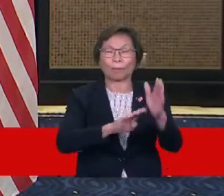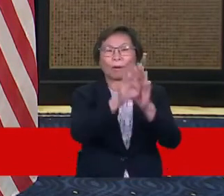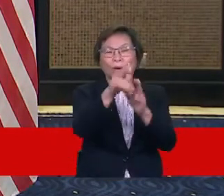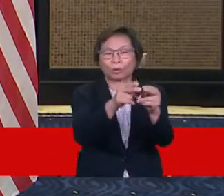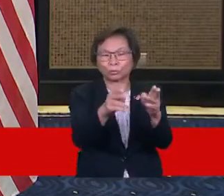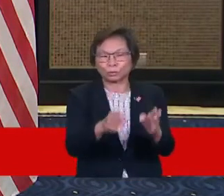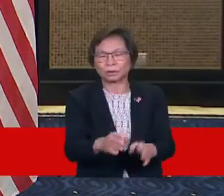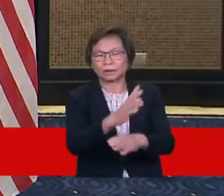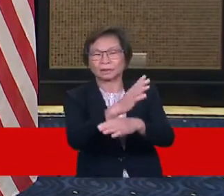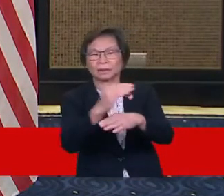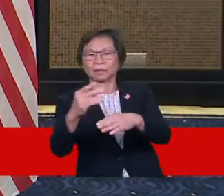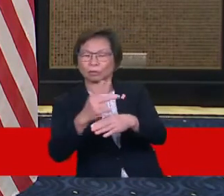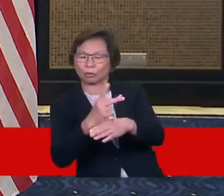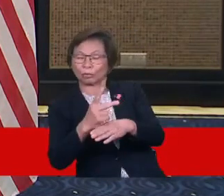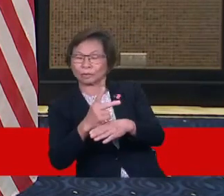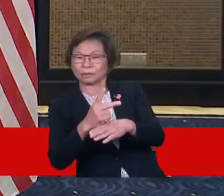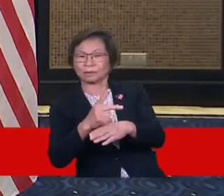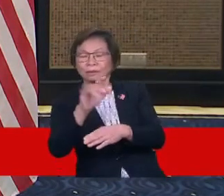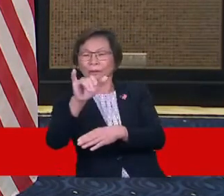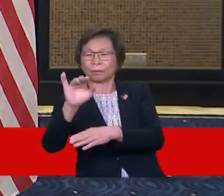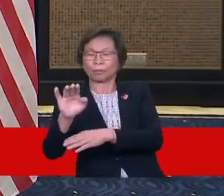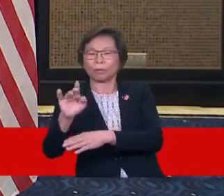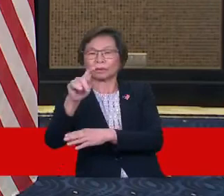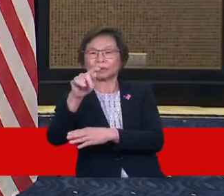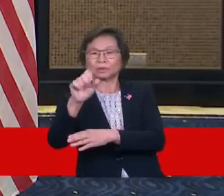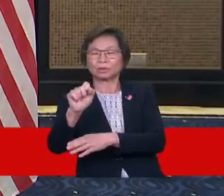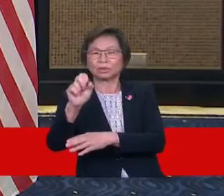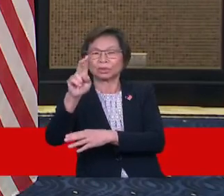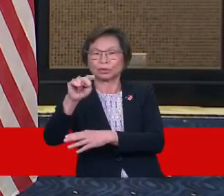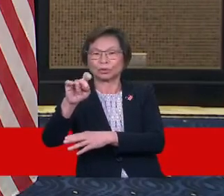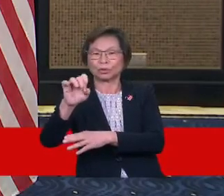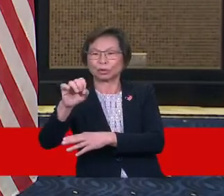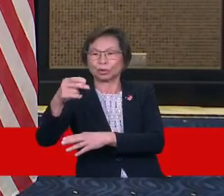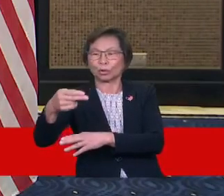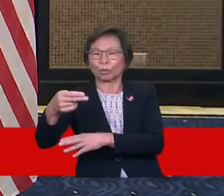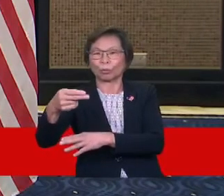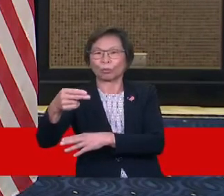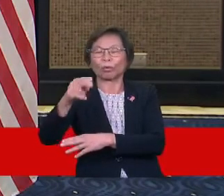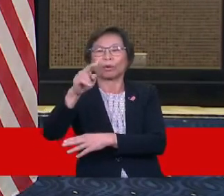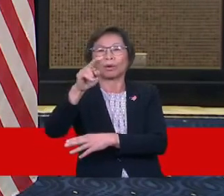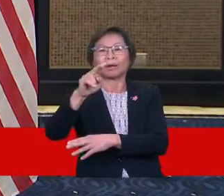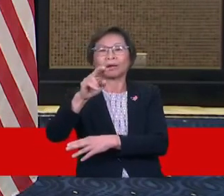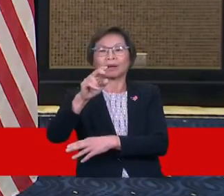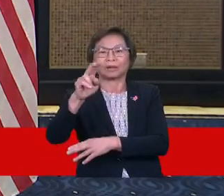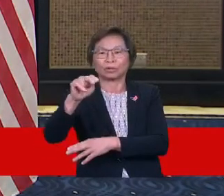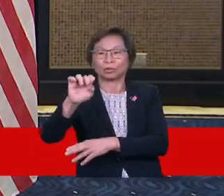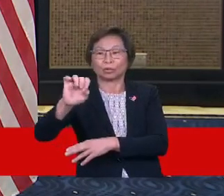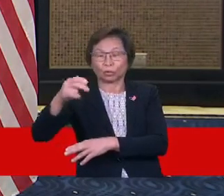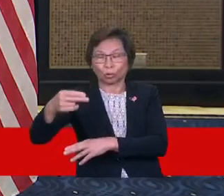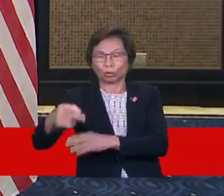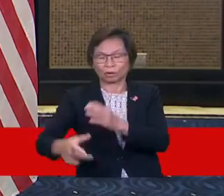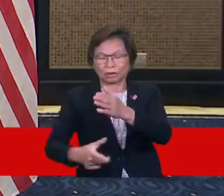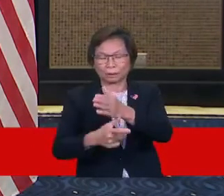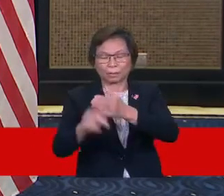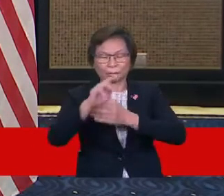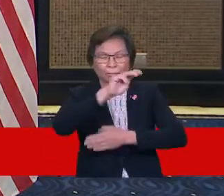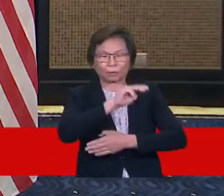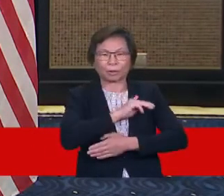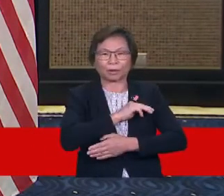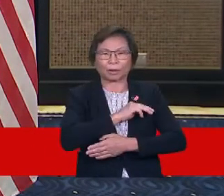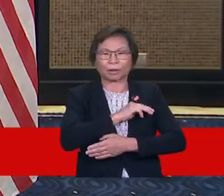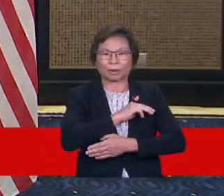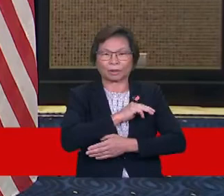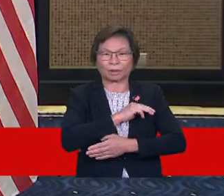Usahawan dan koperasi yang hormat Tantri Nuh bin Haji Oma timbalan menteri yang hormatku